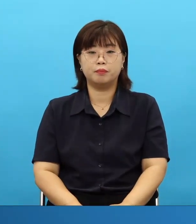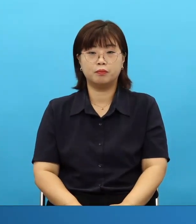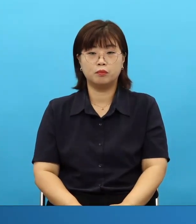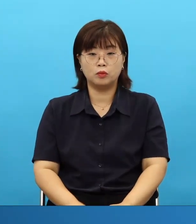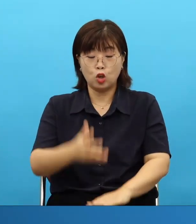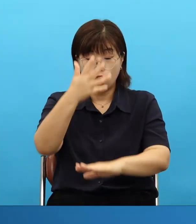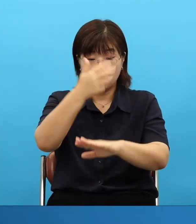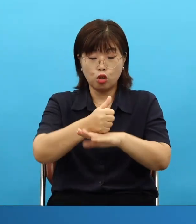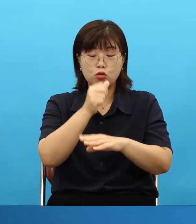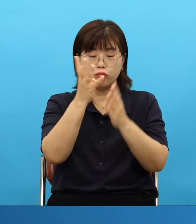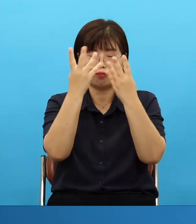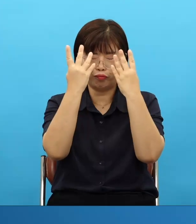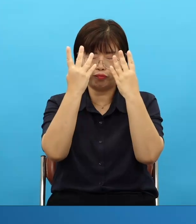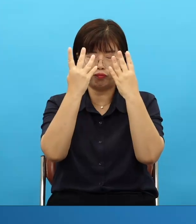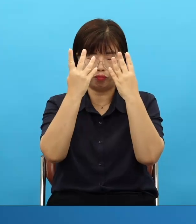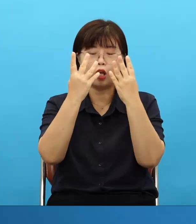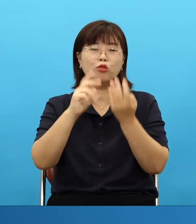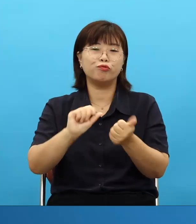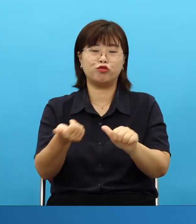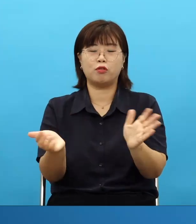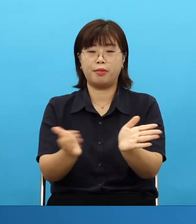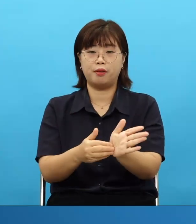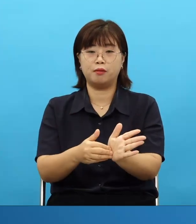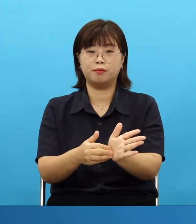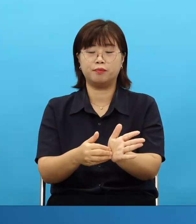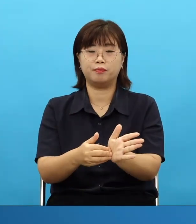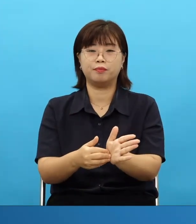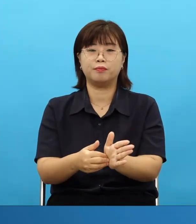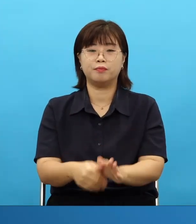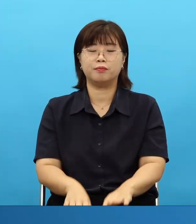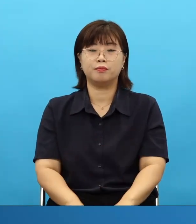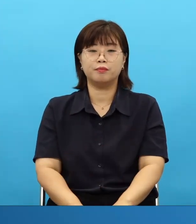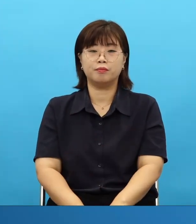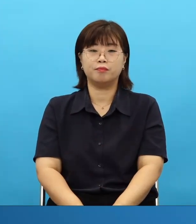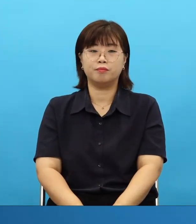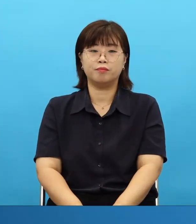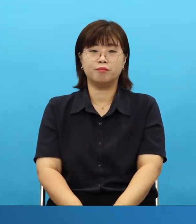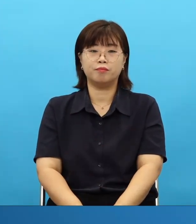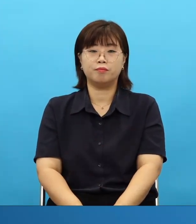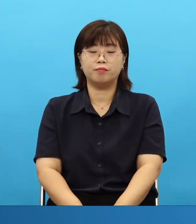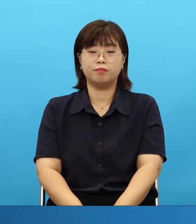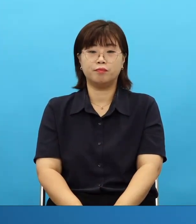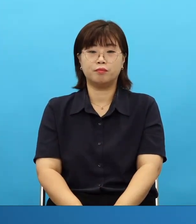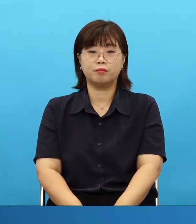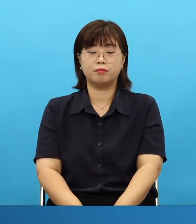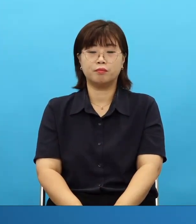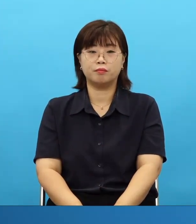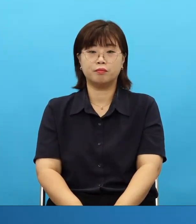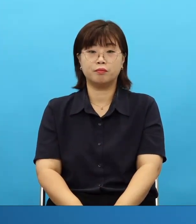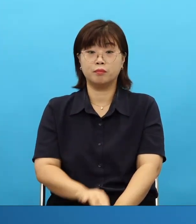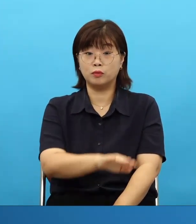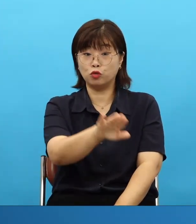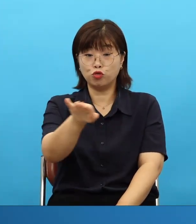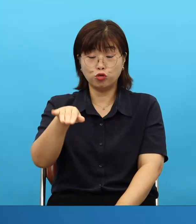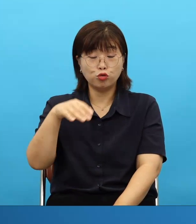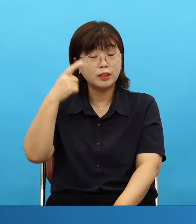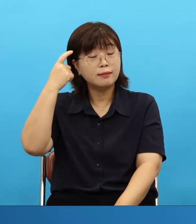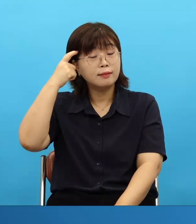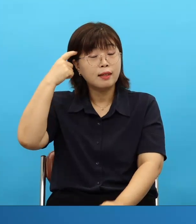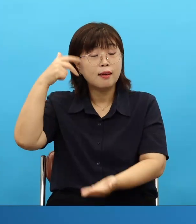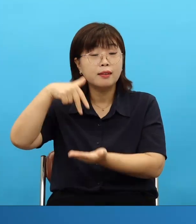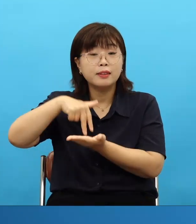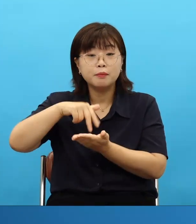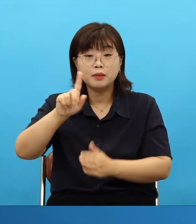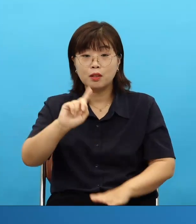사망했어요. 돌아가셨단 말이에요. And as a result of all of that torture, he passed away in prison. 우리가 보기로는 그때 당시 사람들이 볼